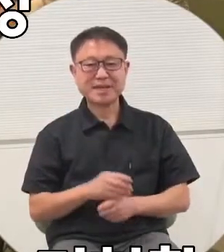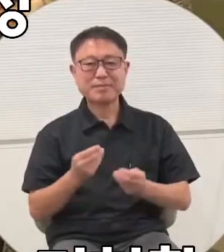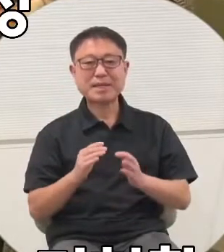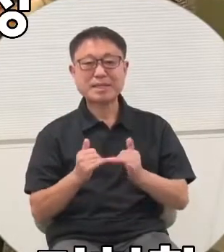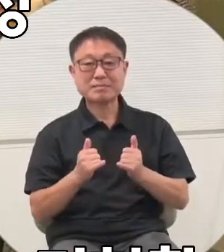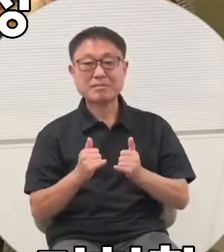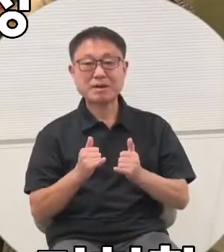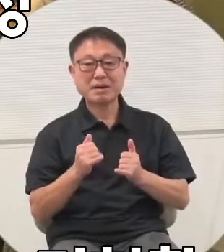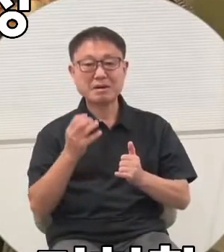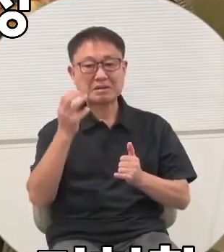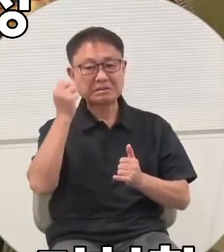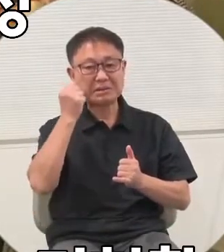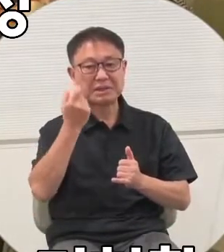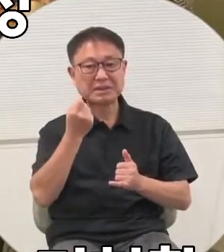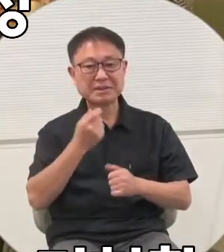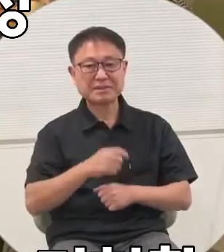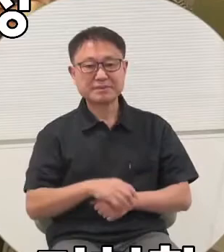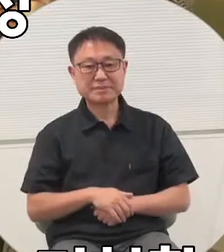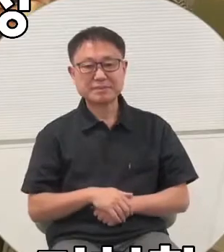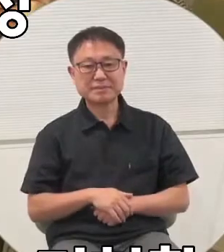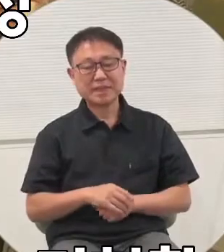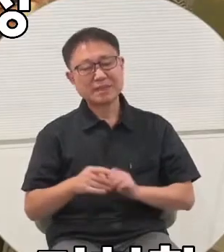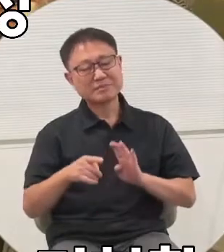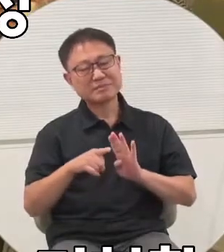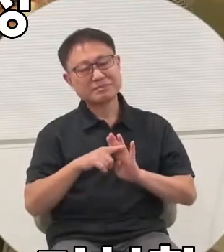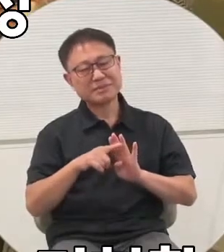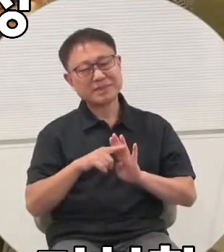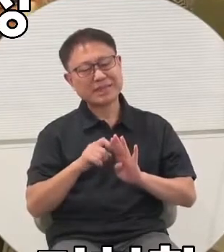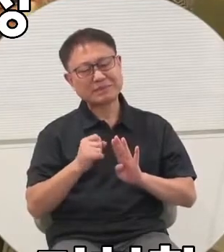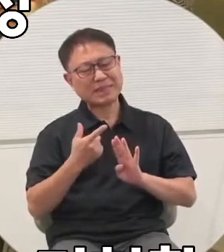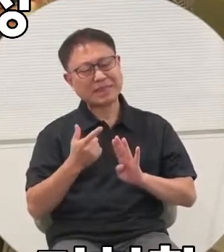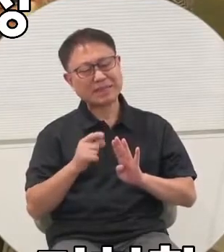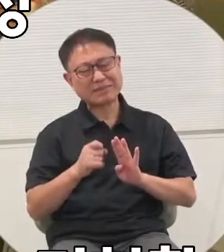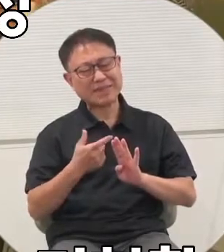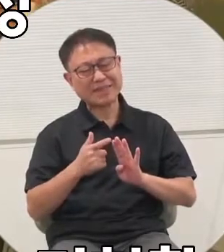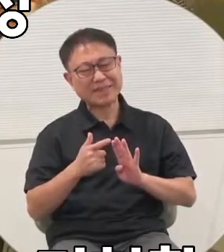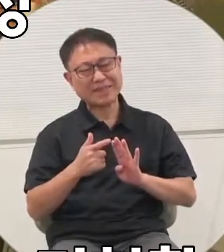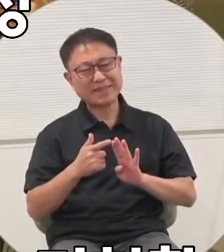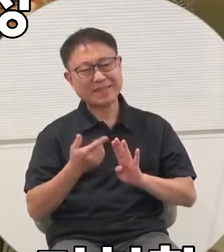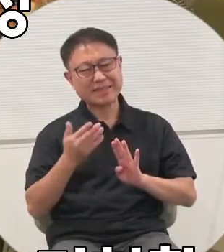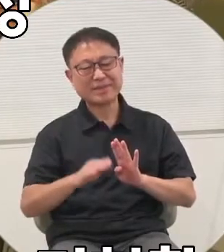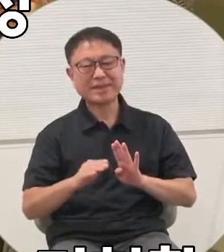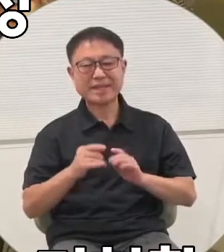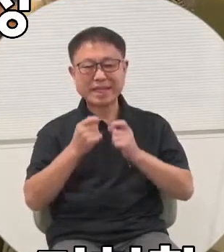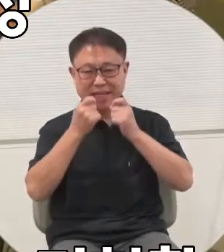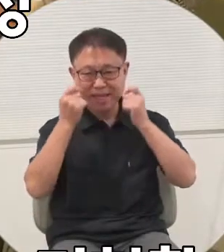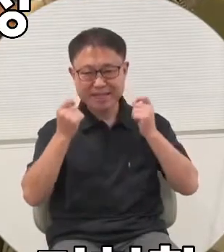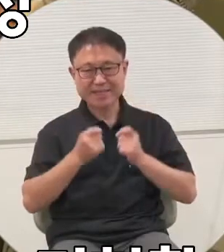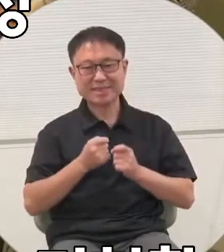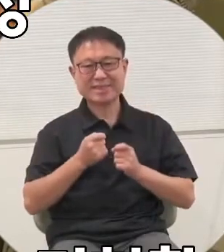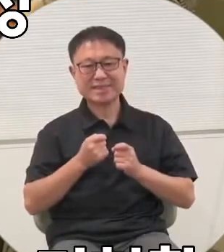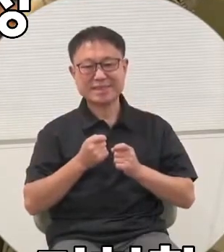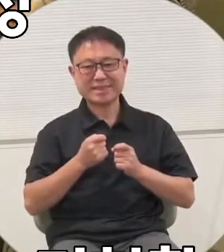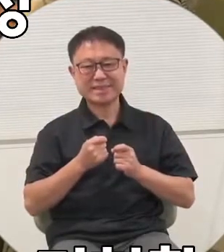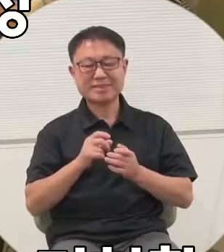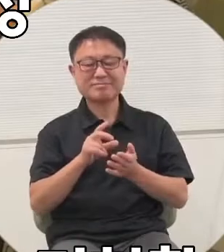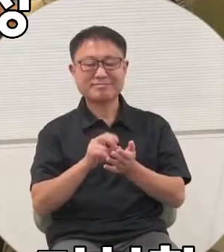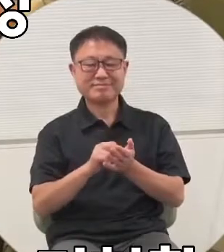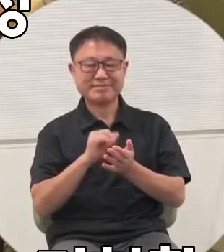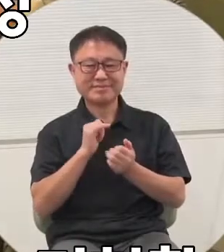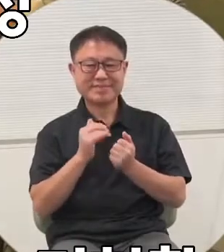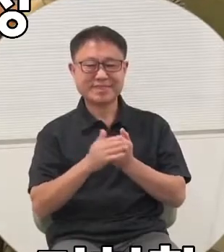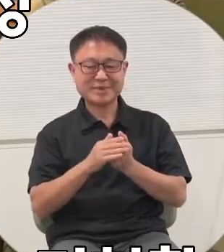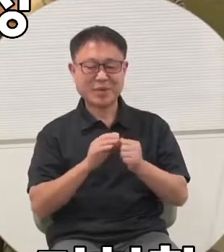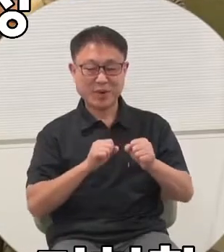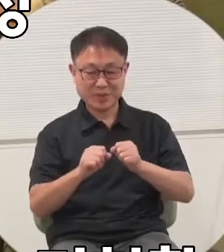기억할 것 같아서 그쵸? 사실 뭐 이게 부정적이다 잘 안 됐다가 아니라 개인적으로는 그런 부분이 있기 때문에